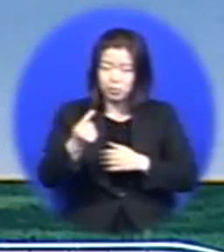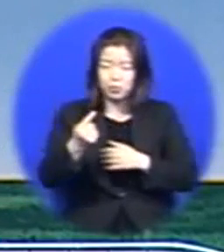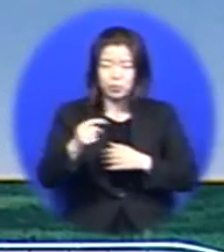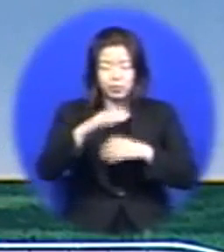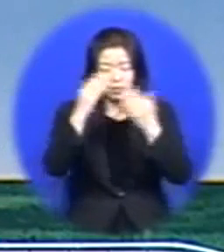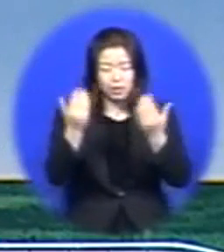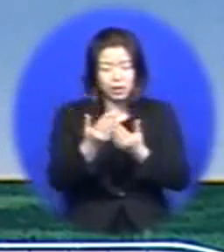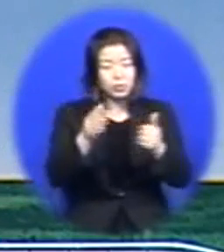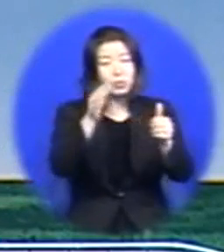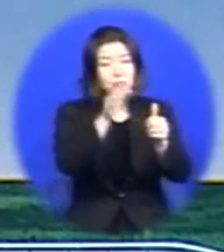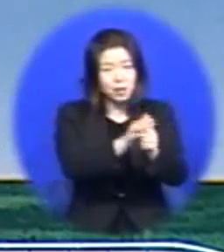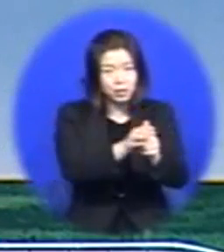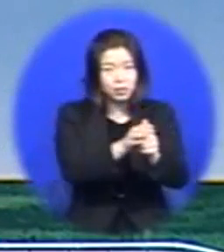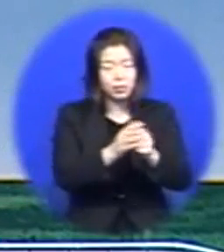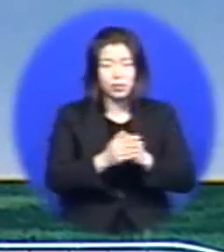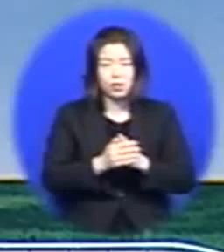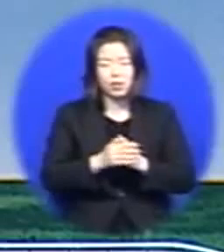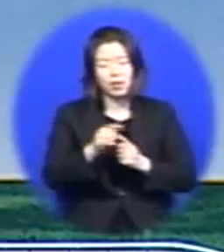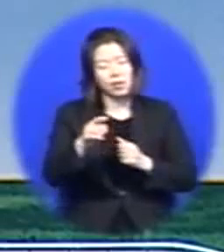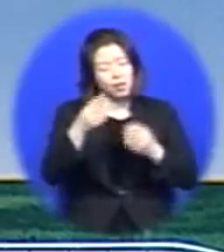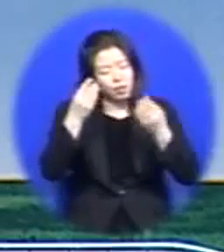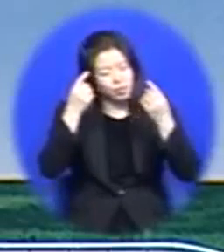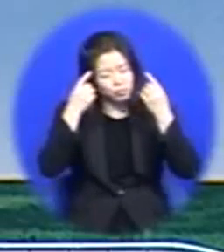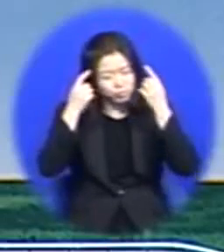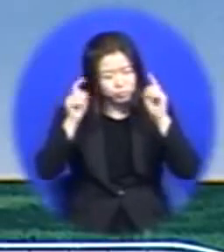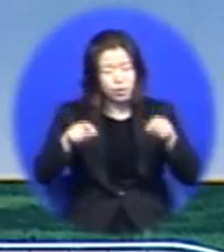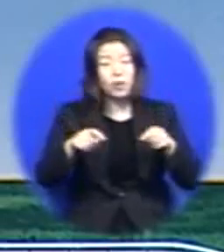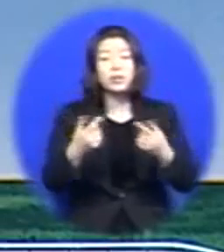이건 얼마나 무모한 일입니까?